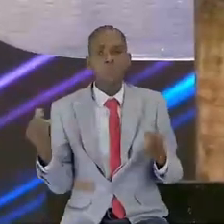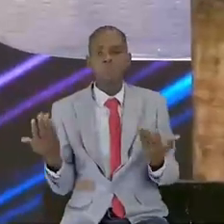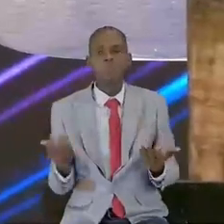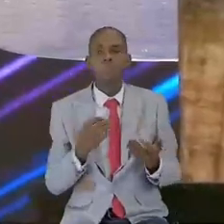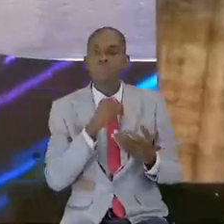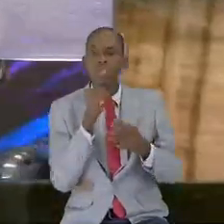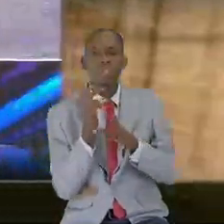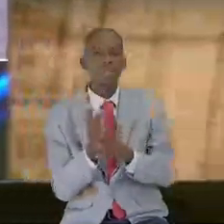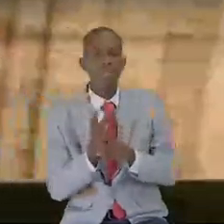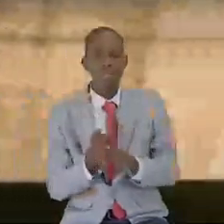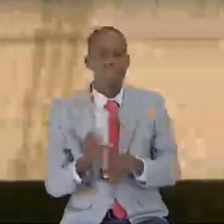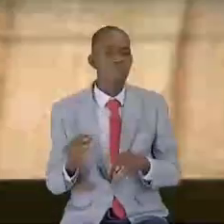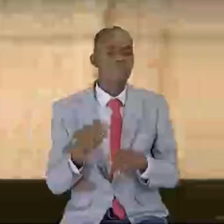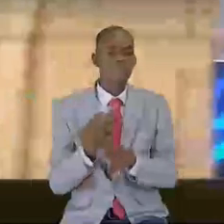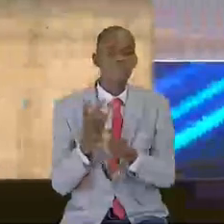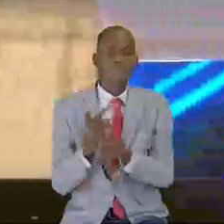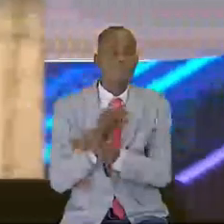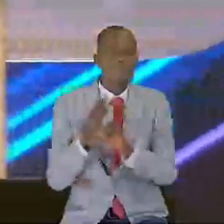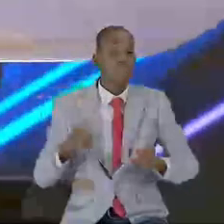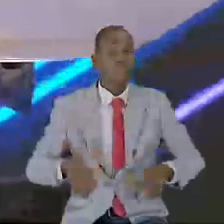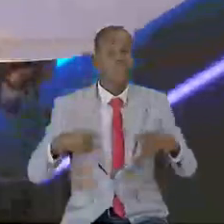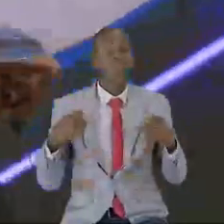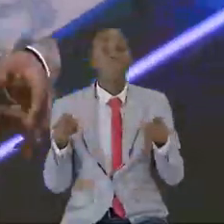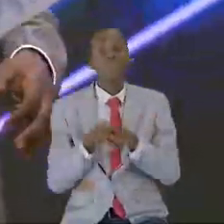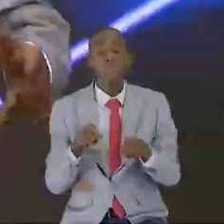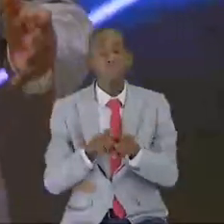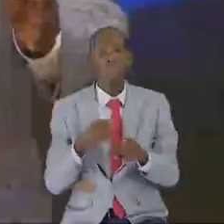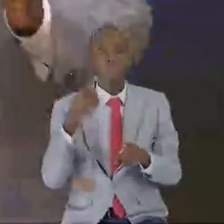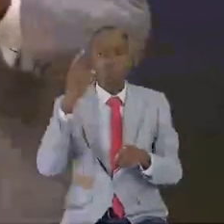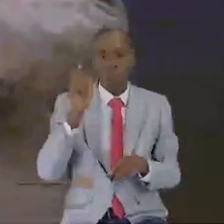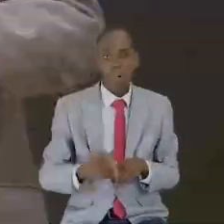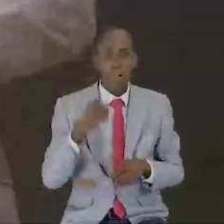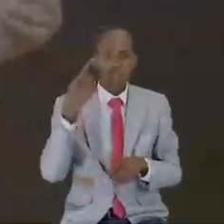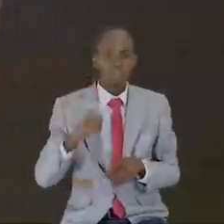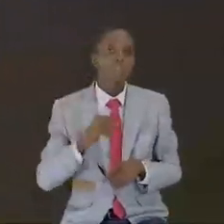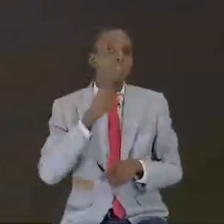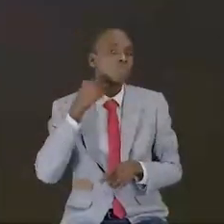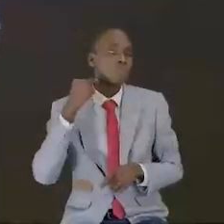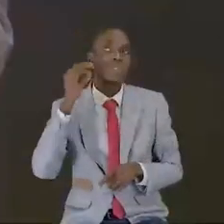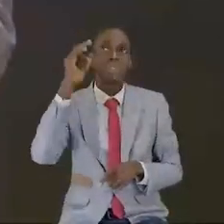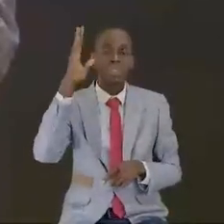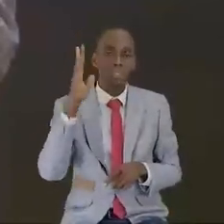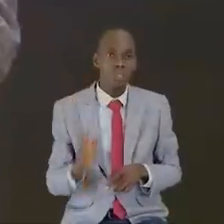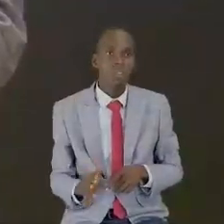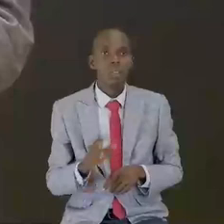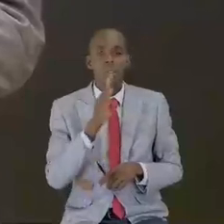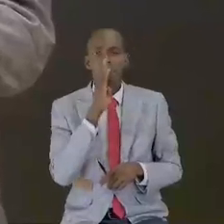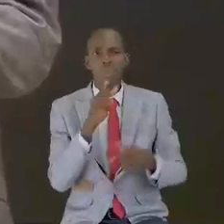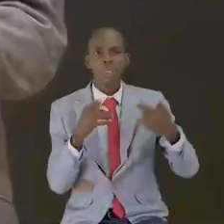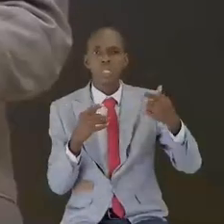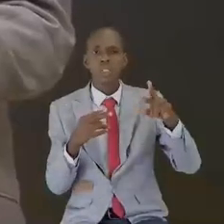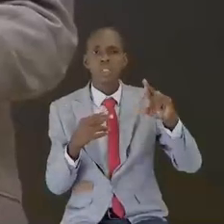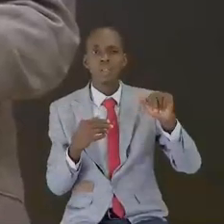négligentes. De même, les ministres doivent être honnêtes, non médisants,